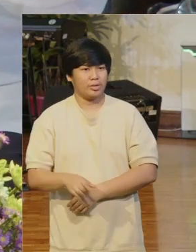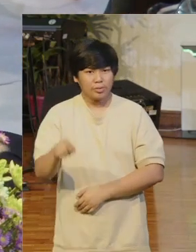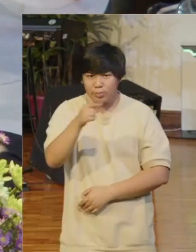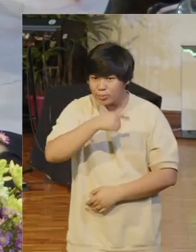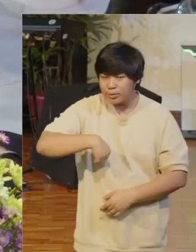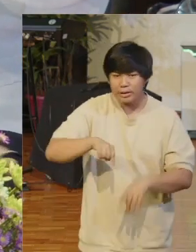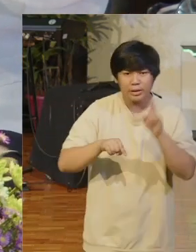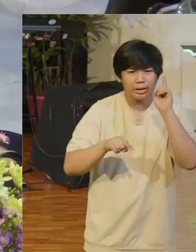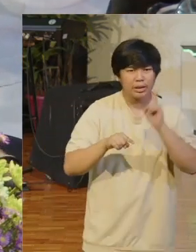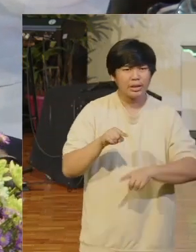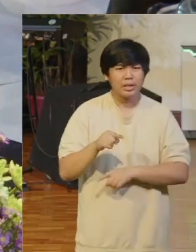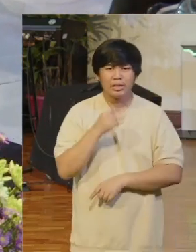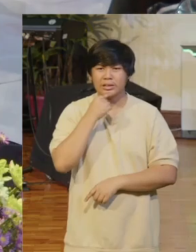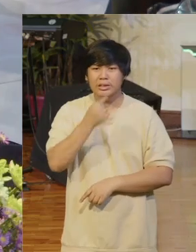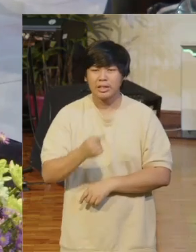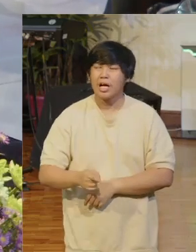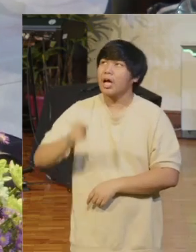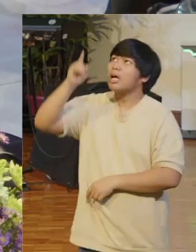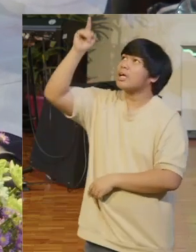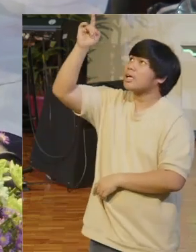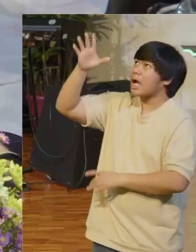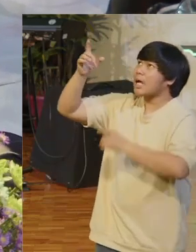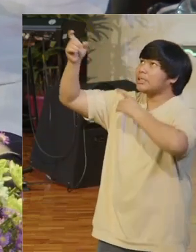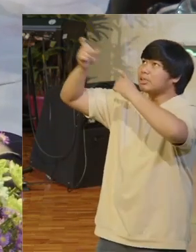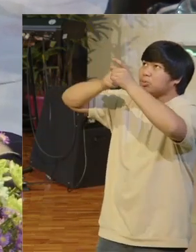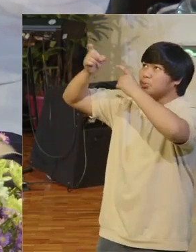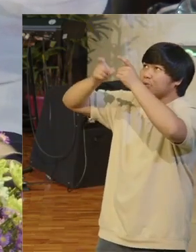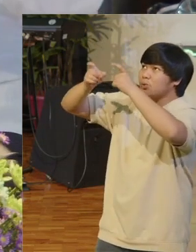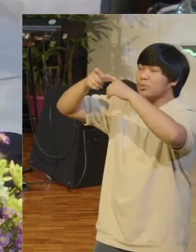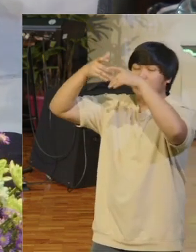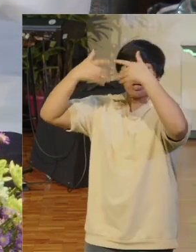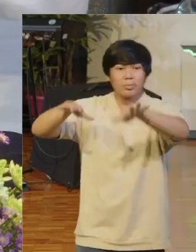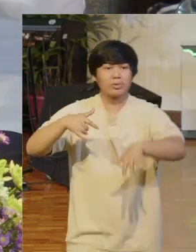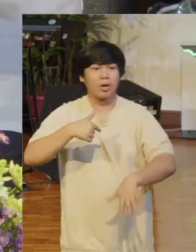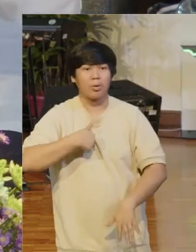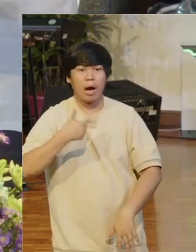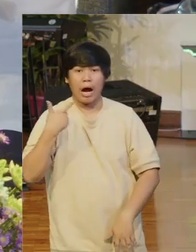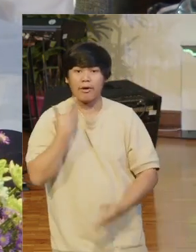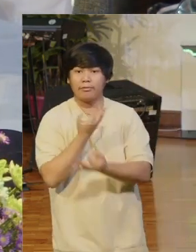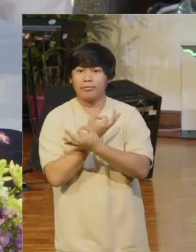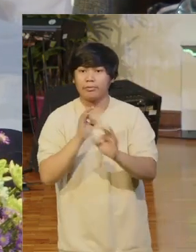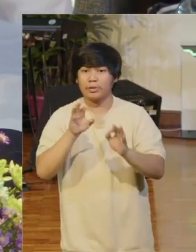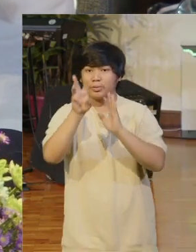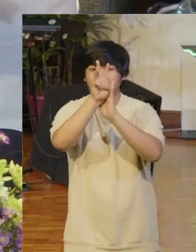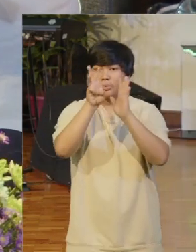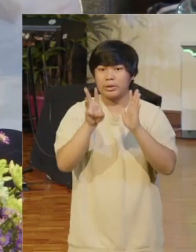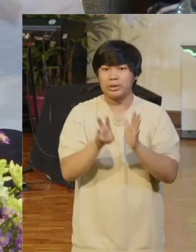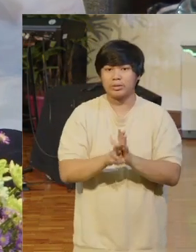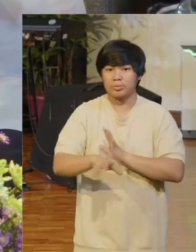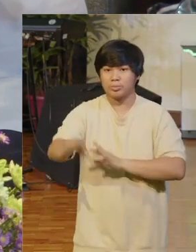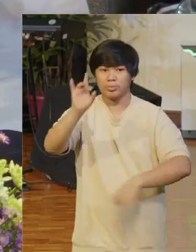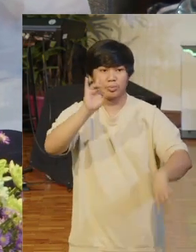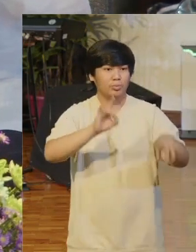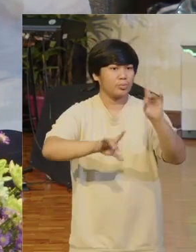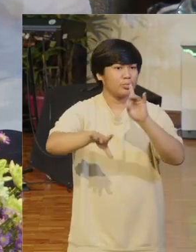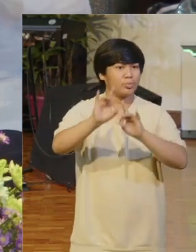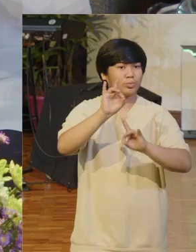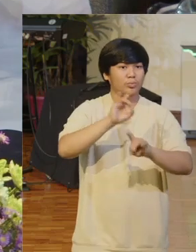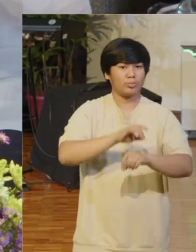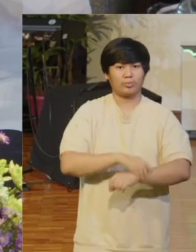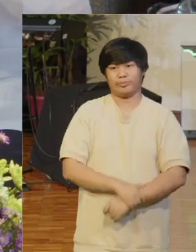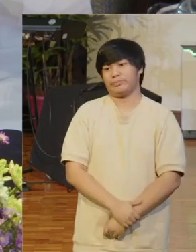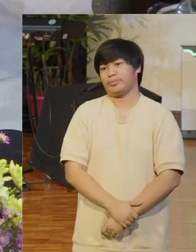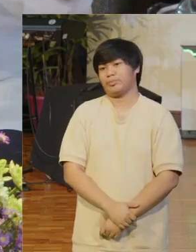parehong totoo na siya ang naghahari sa lahat at tayo ay responsableng pumili sa Kanya.